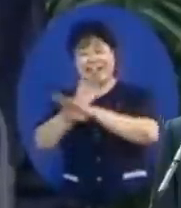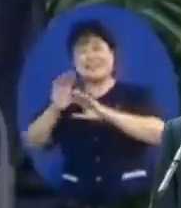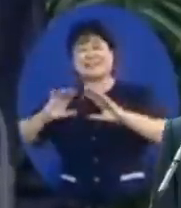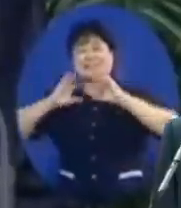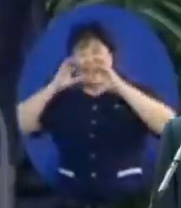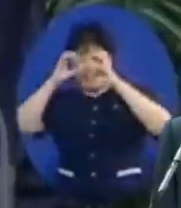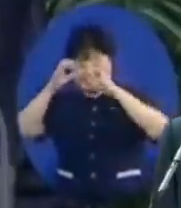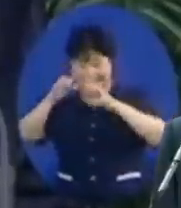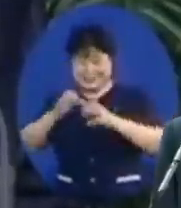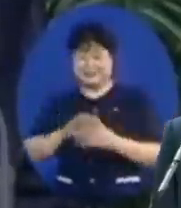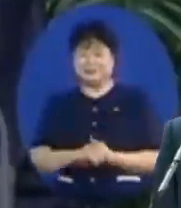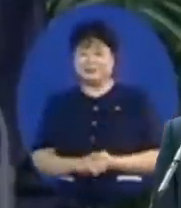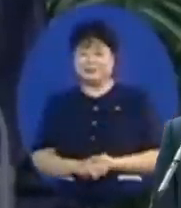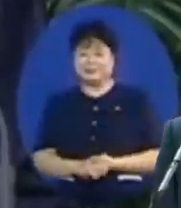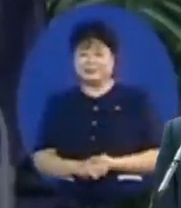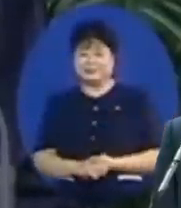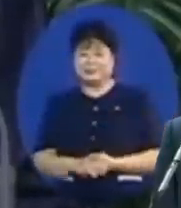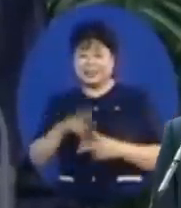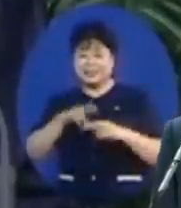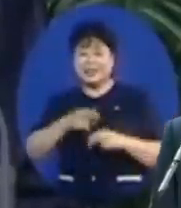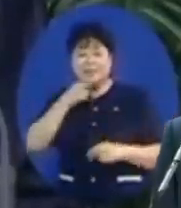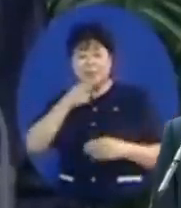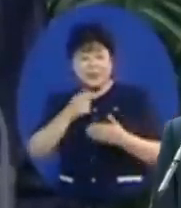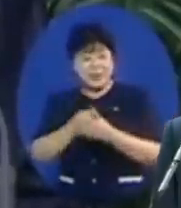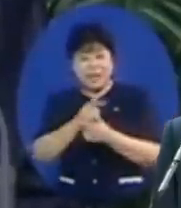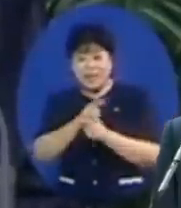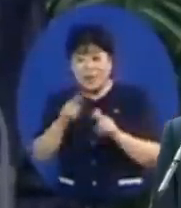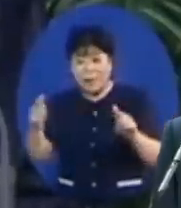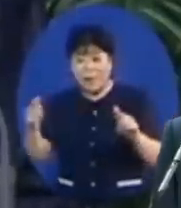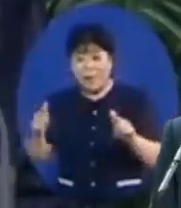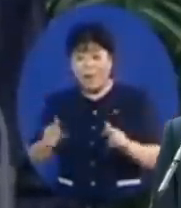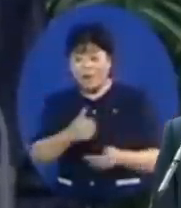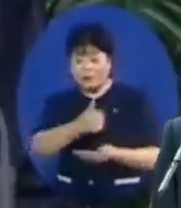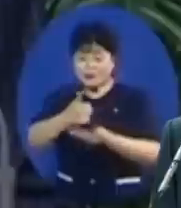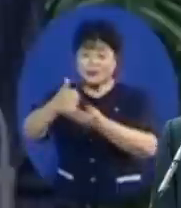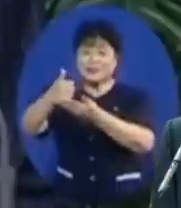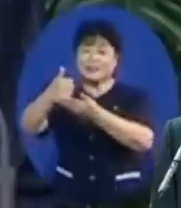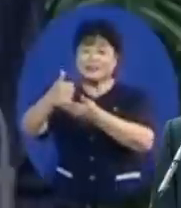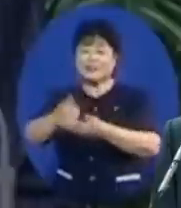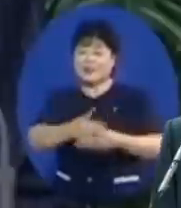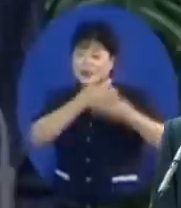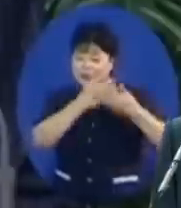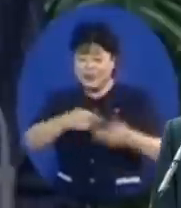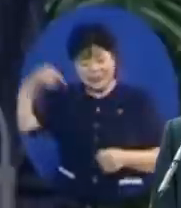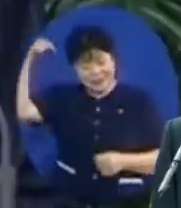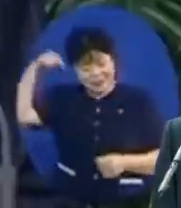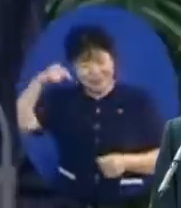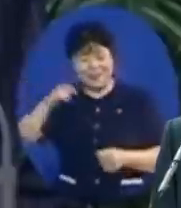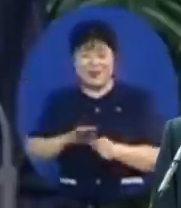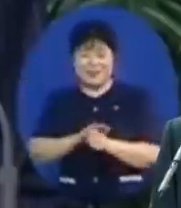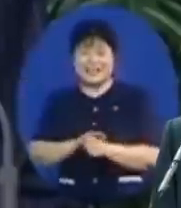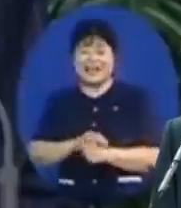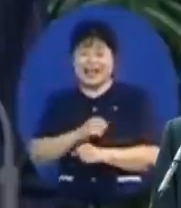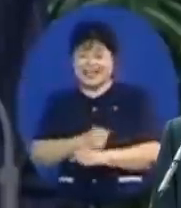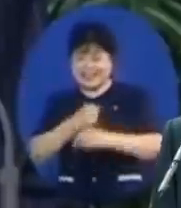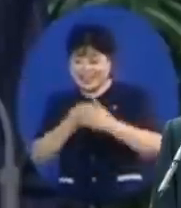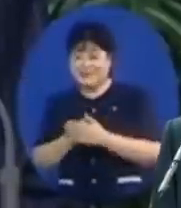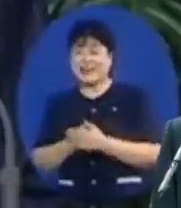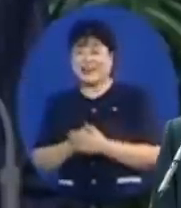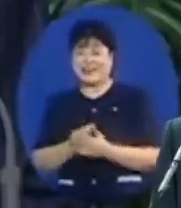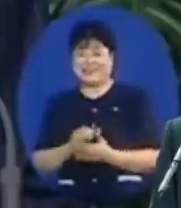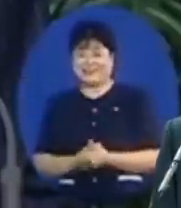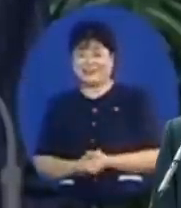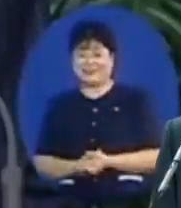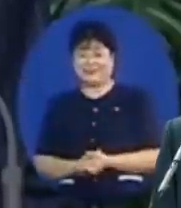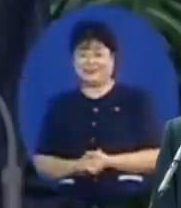무슨 자리가 없어 그렇게 하시겠습니까? 주님이 나를 귀하게 느끼고 사랑하시기 때문인 것입니다.